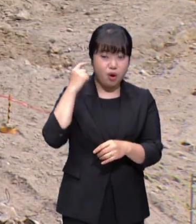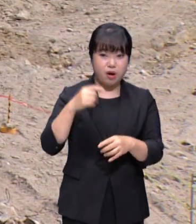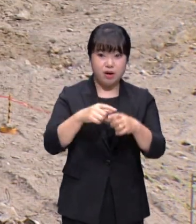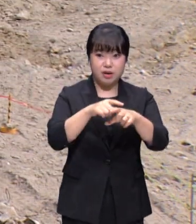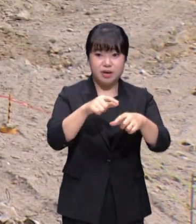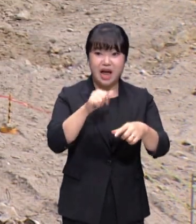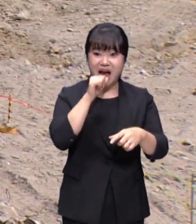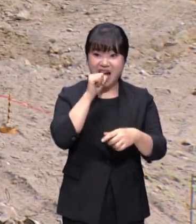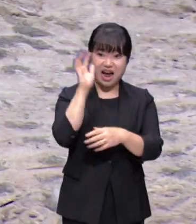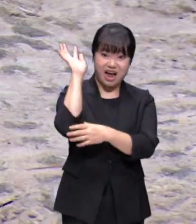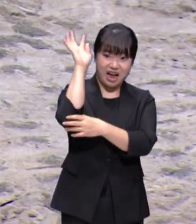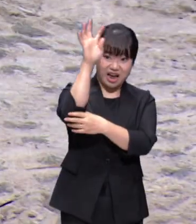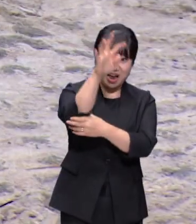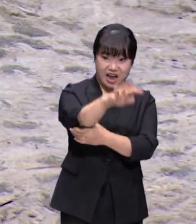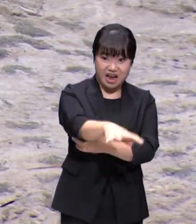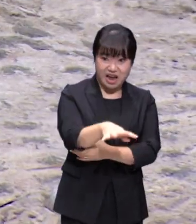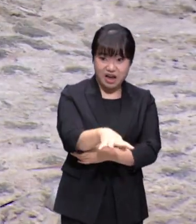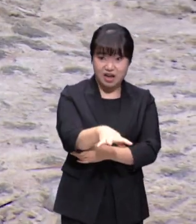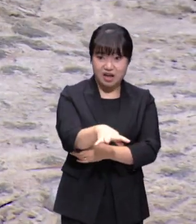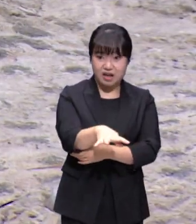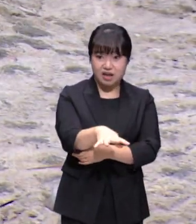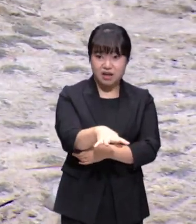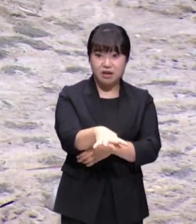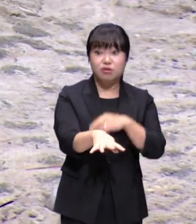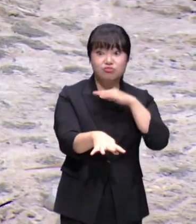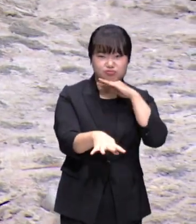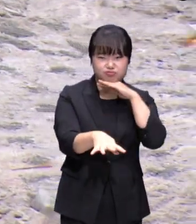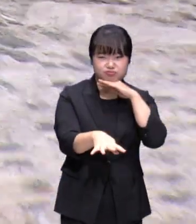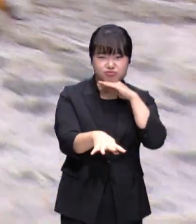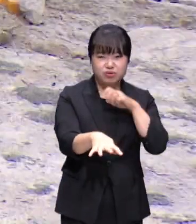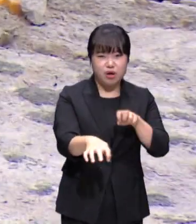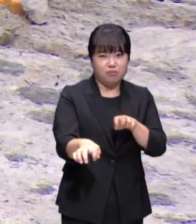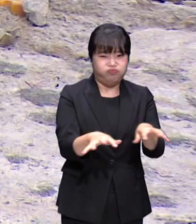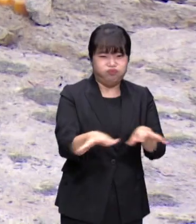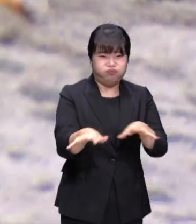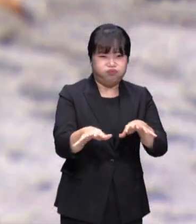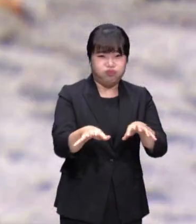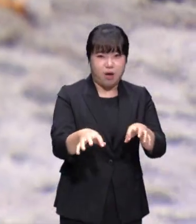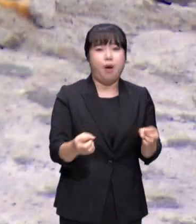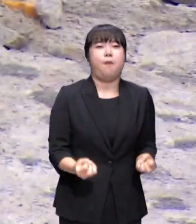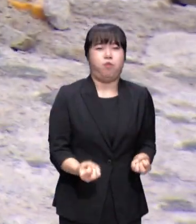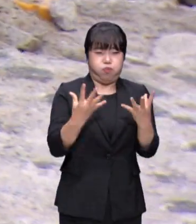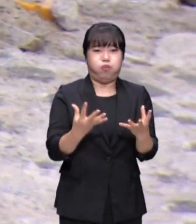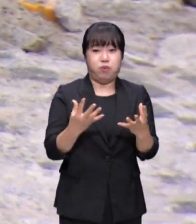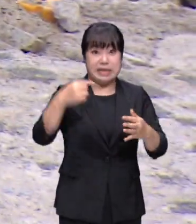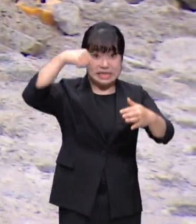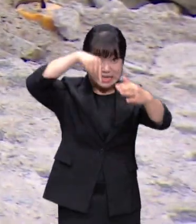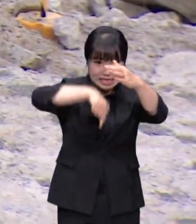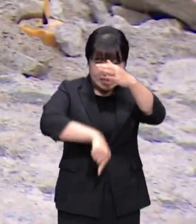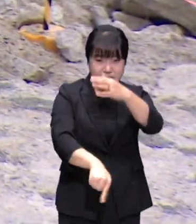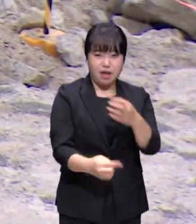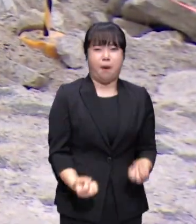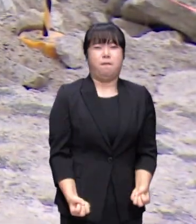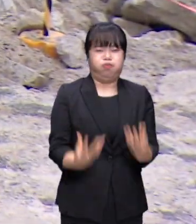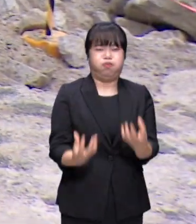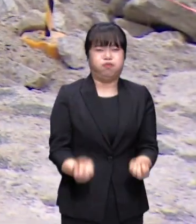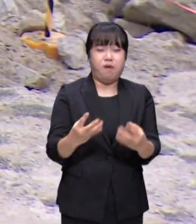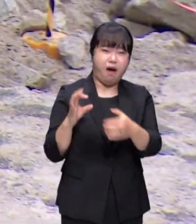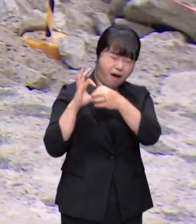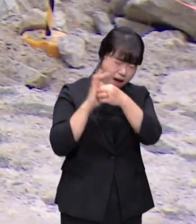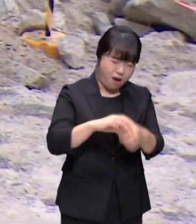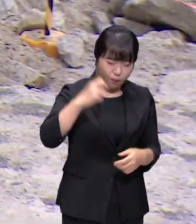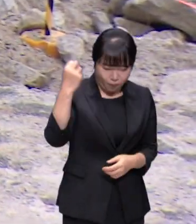넓은 고무창이 내려오면 잠시 후 폭발음과 함께 진동이 전해집니다. 지하 다이너마이트 폭발은 수시로